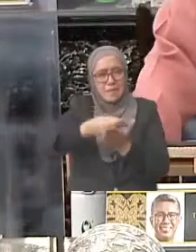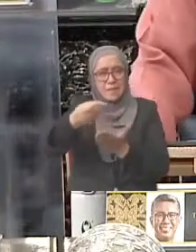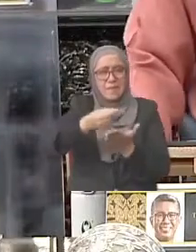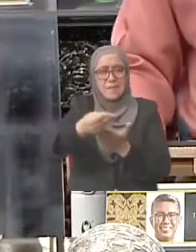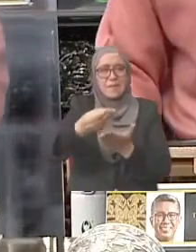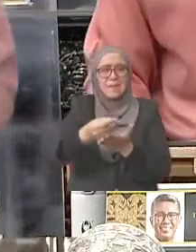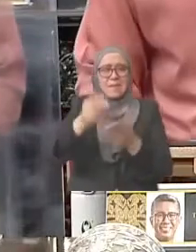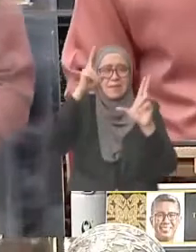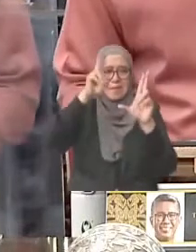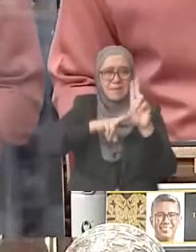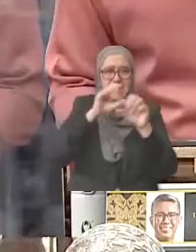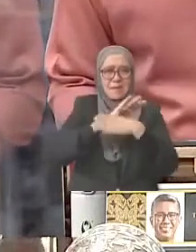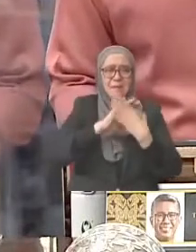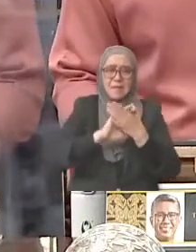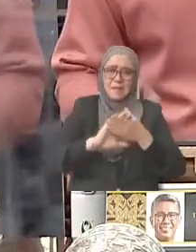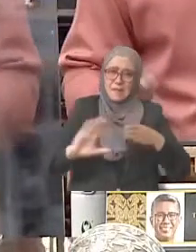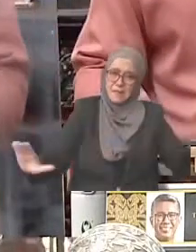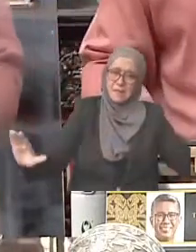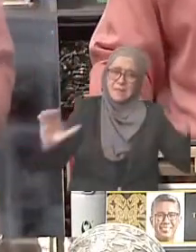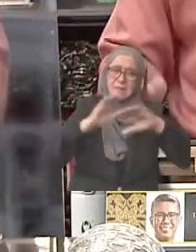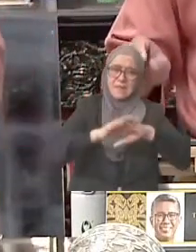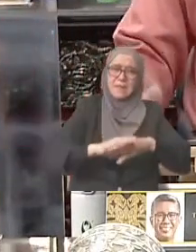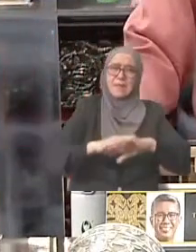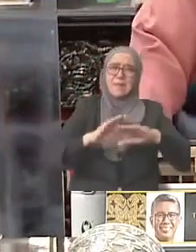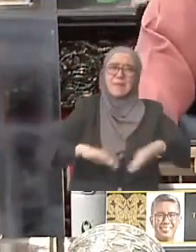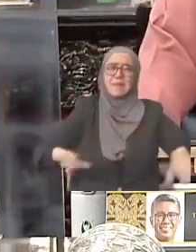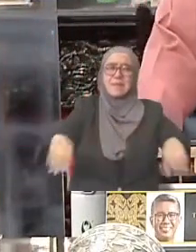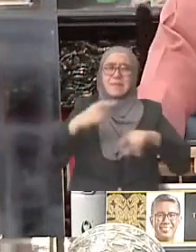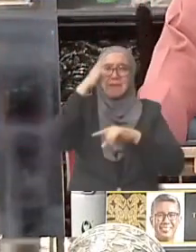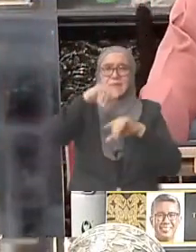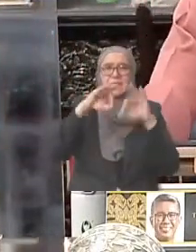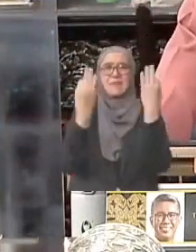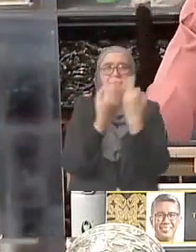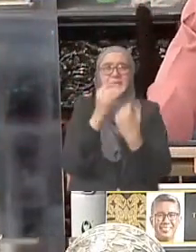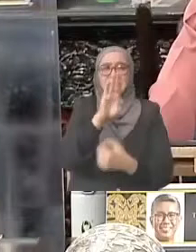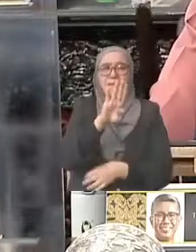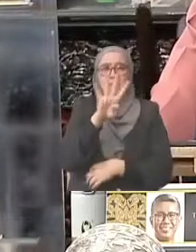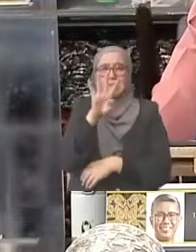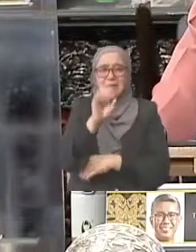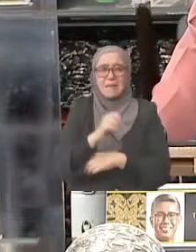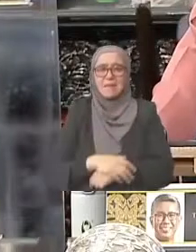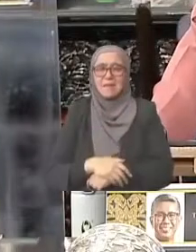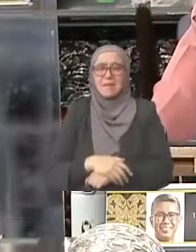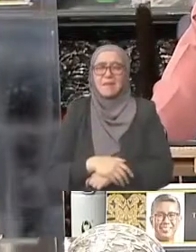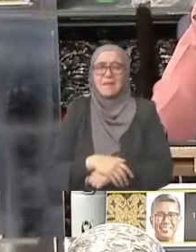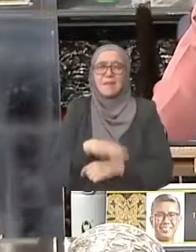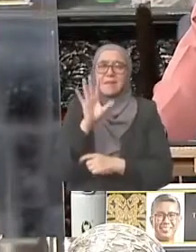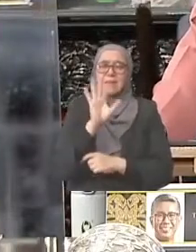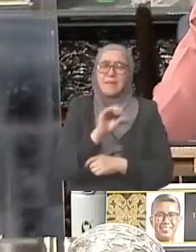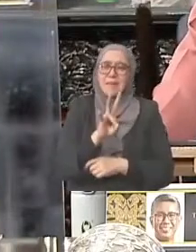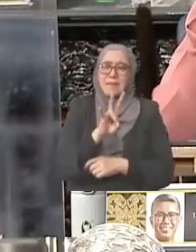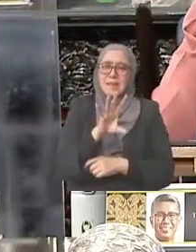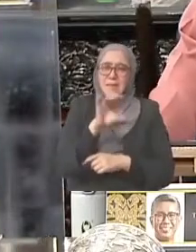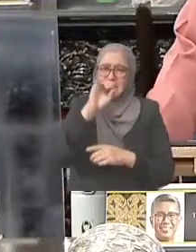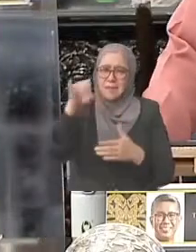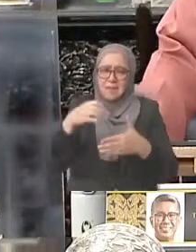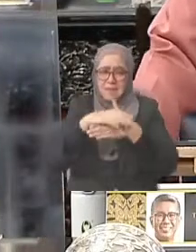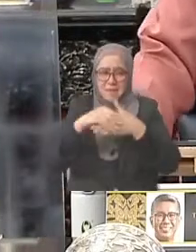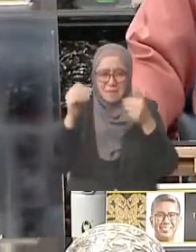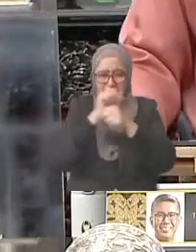keluarga di sejumlah 30juta Ringgit disediakan untuk tujuan ini dan berbekal